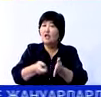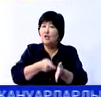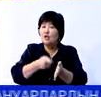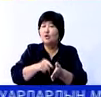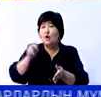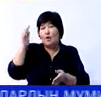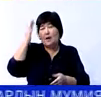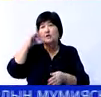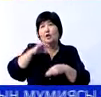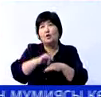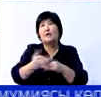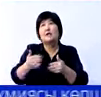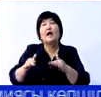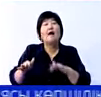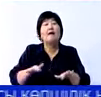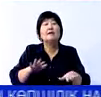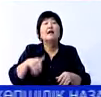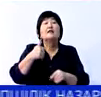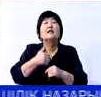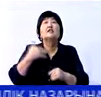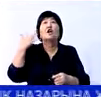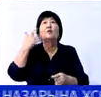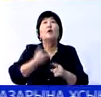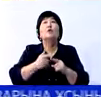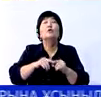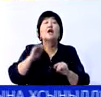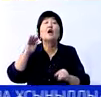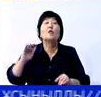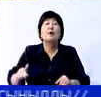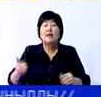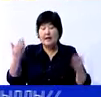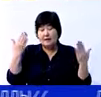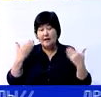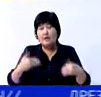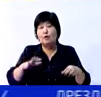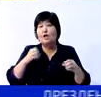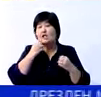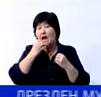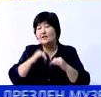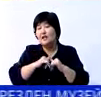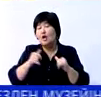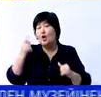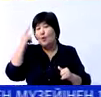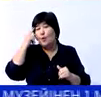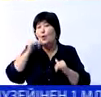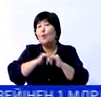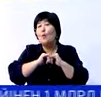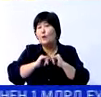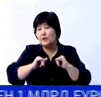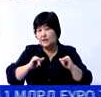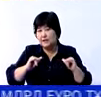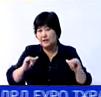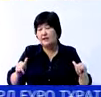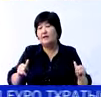мақсатында ұйымдастырылған іс-шаралар. Негізгі мақсатымыз осы баланың дене құрылымының жақсы дамуы, ой